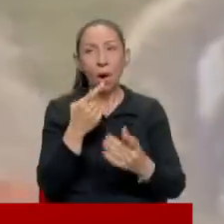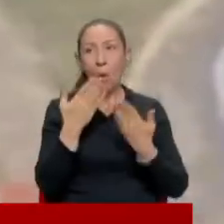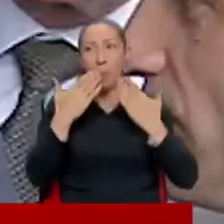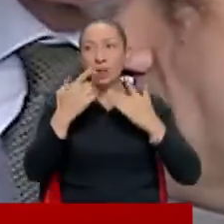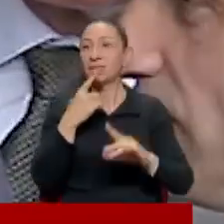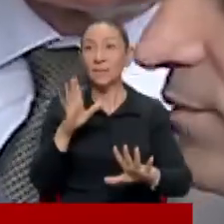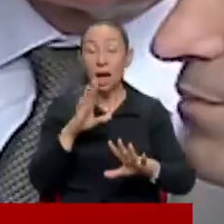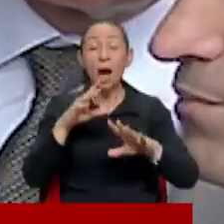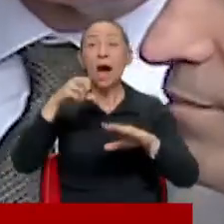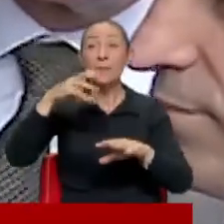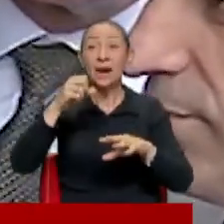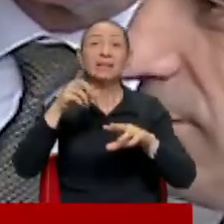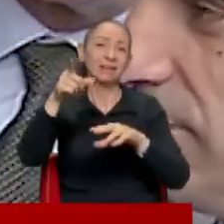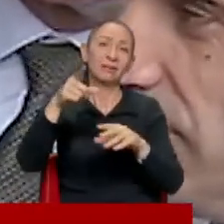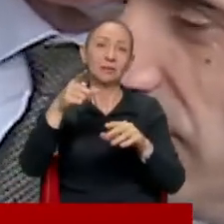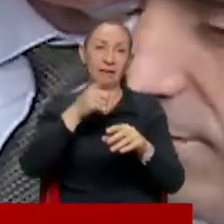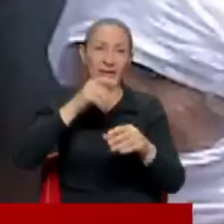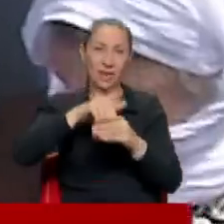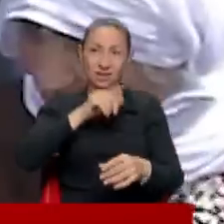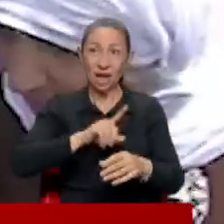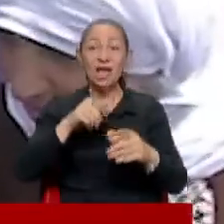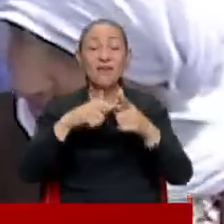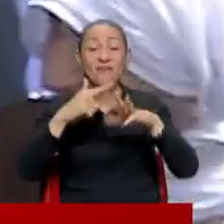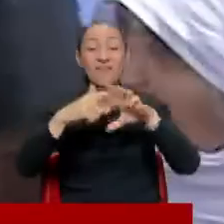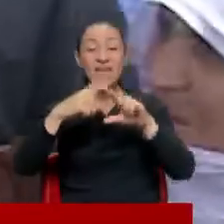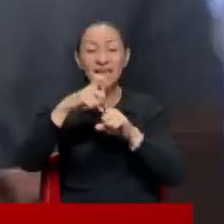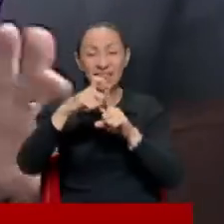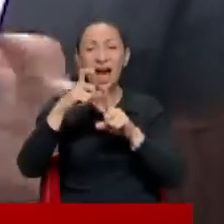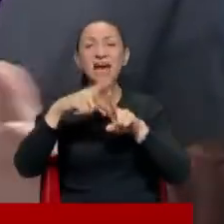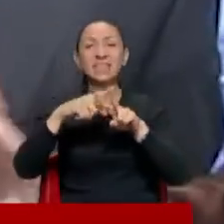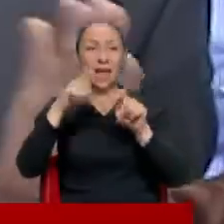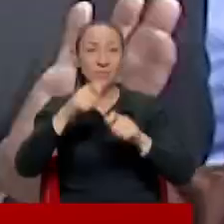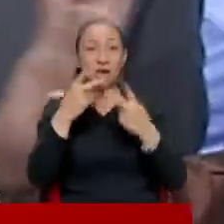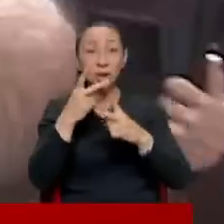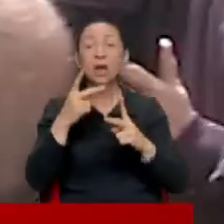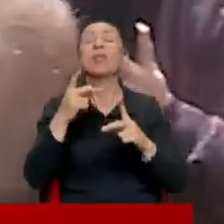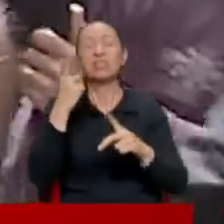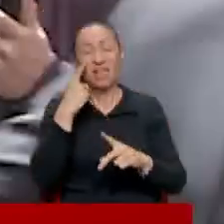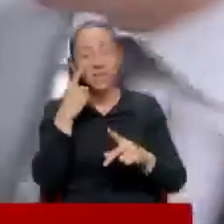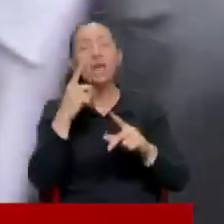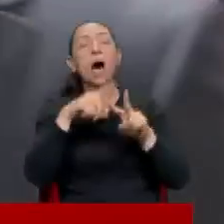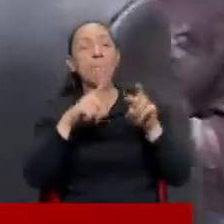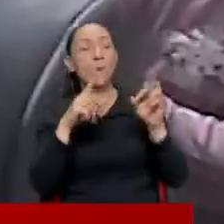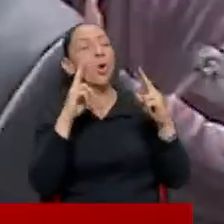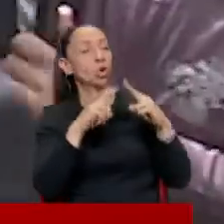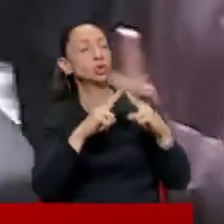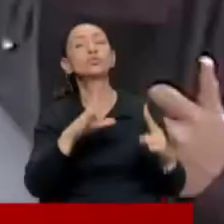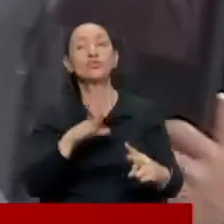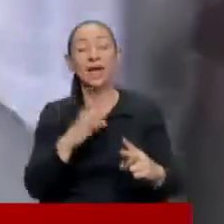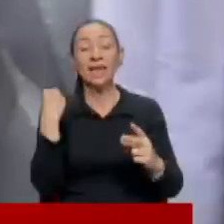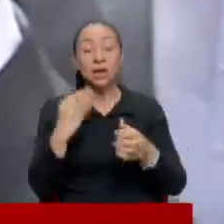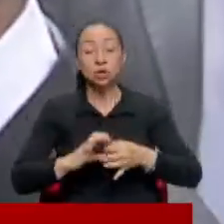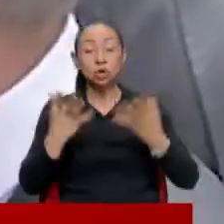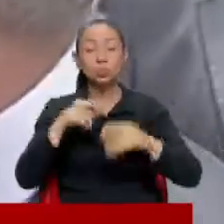AK Partili Galip Ensarioğlu gazeteci Ferit Aslan'a yaptığı açıklamada devlet Öcalan'la görüşüyor cümlesini kurdu. Yeni çözüm